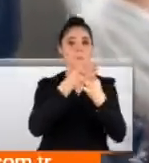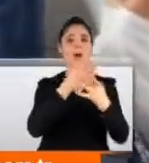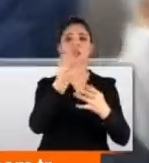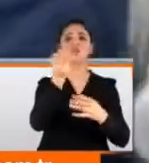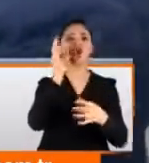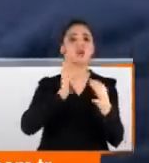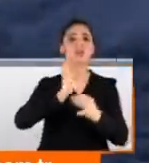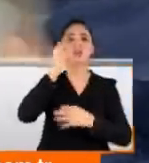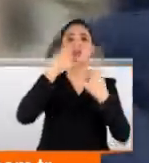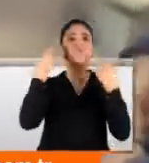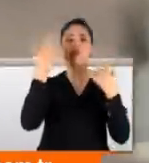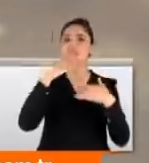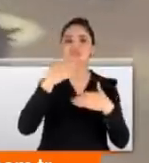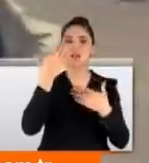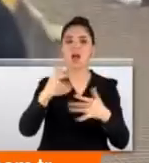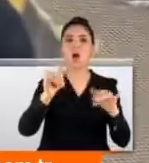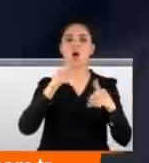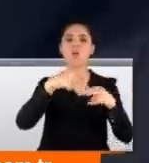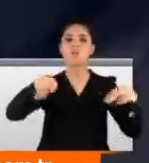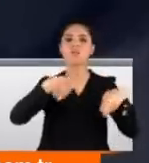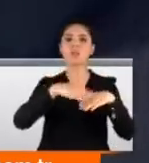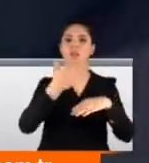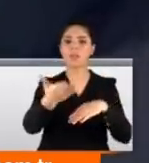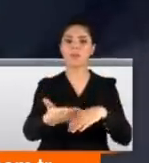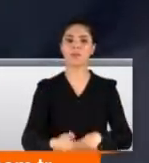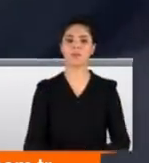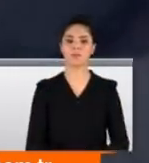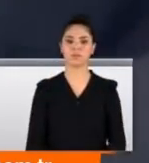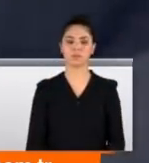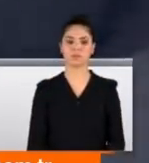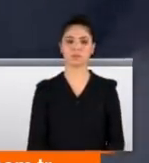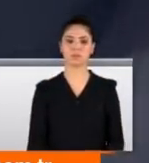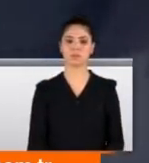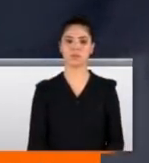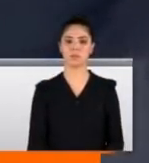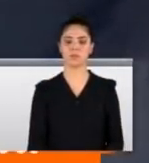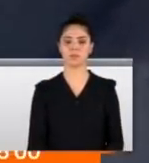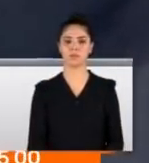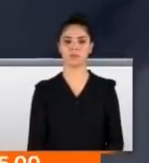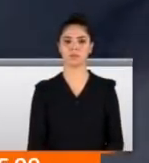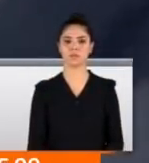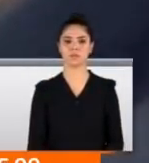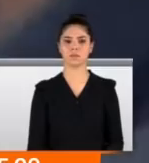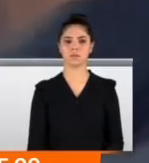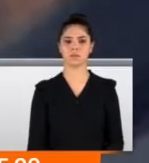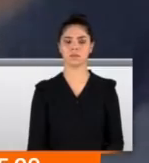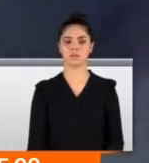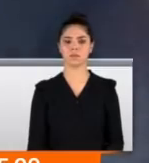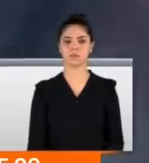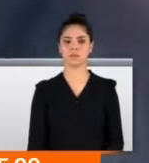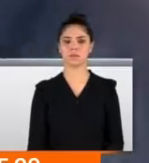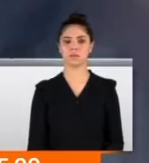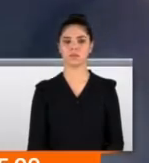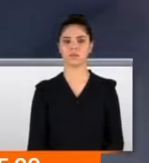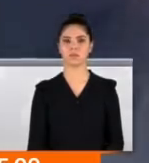birçok kişi maskesiz bir şekilde oyun oynuyordu. Sosyal mesafe kurallarını ihlal etmişsiniz. Bak şurada belki de aralarında